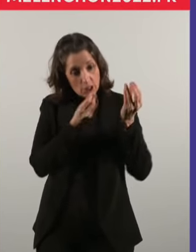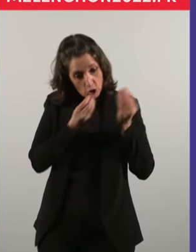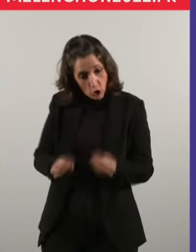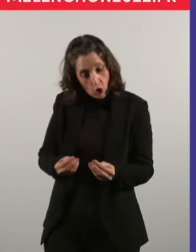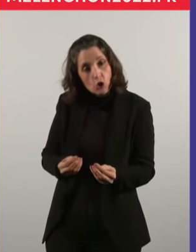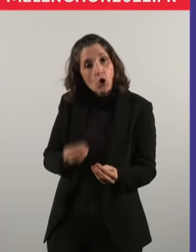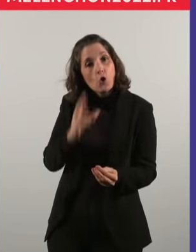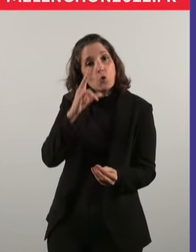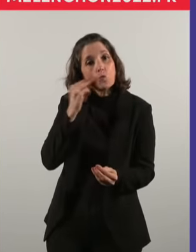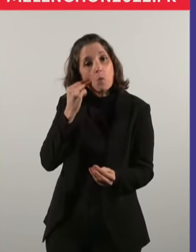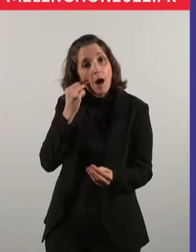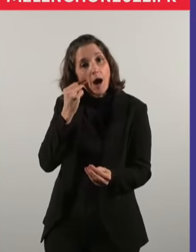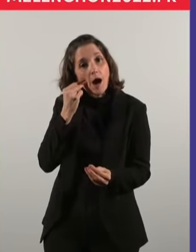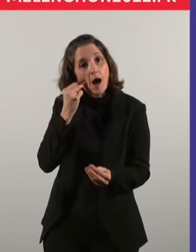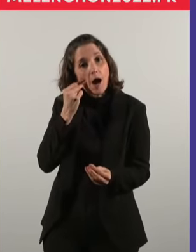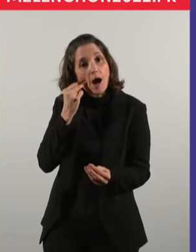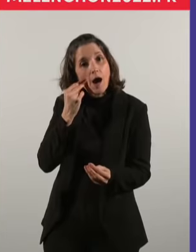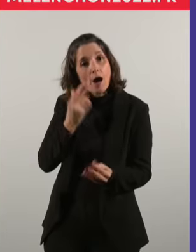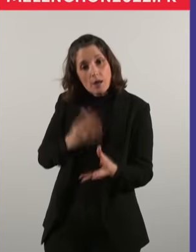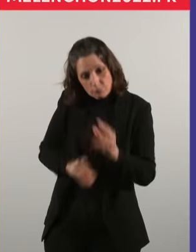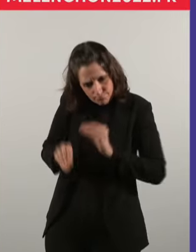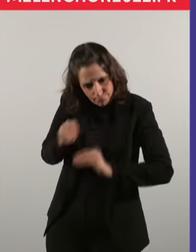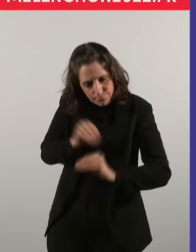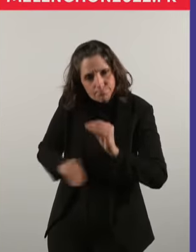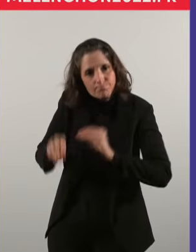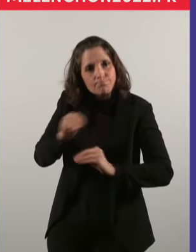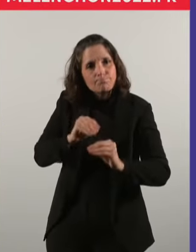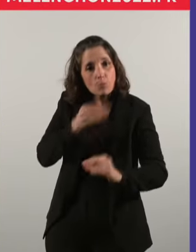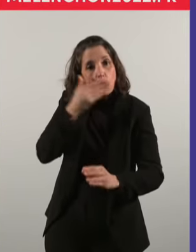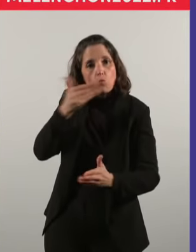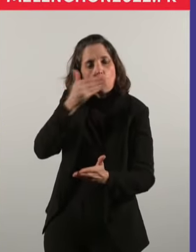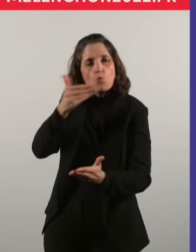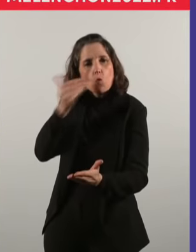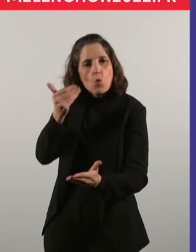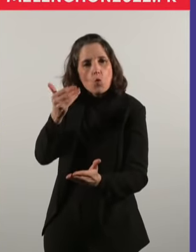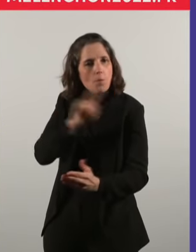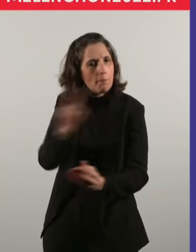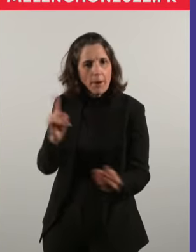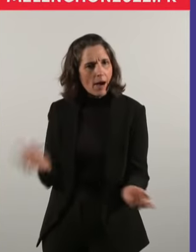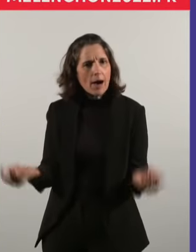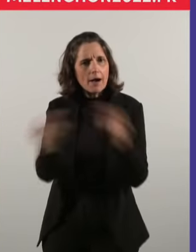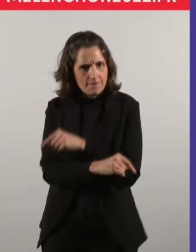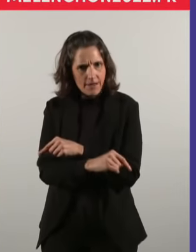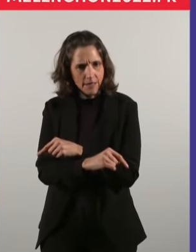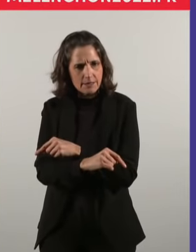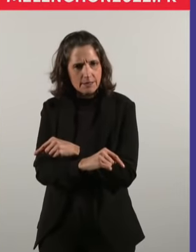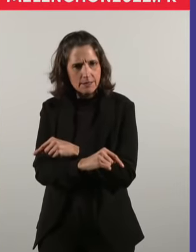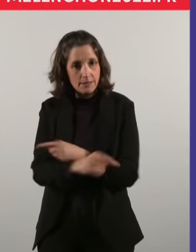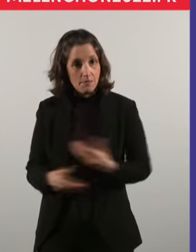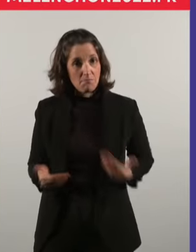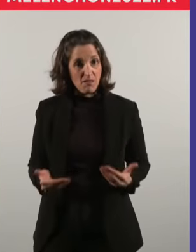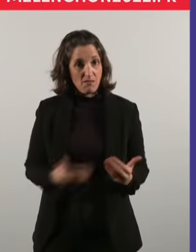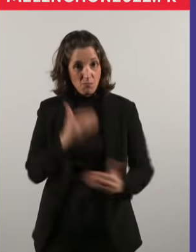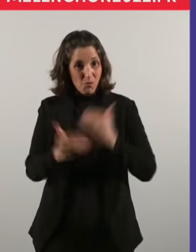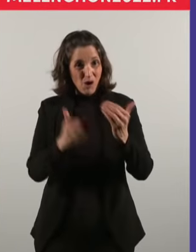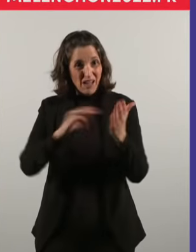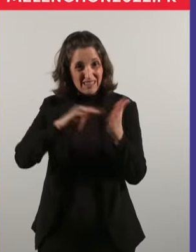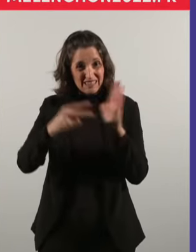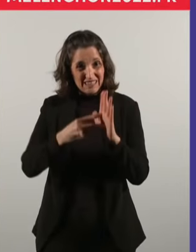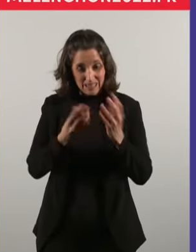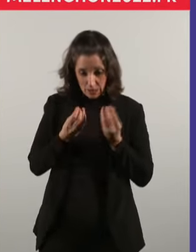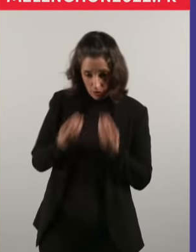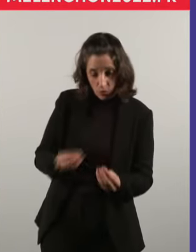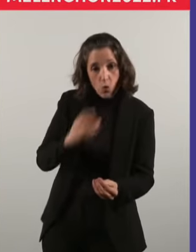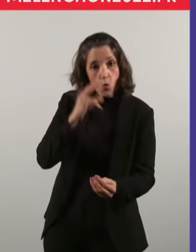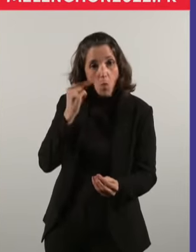l'être humain, pas de l'aggraver. Or, c'est ce qu'ils en ont fait. Le progrès technique est devenu un moyen d'aggraver la peine des êtres